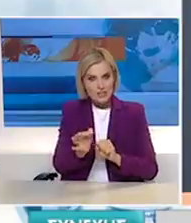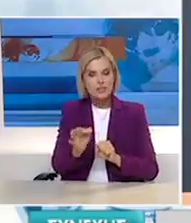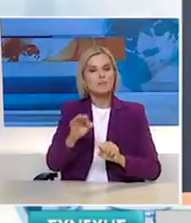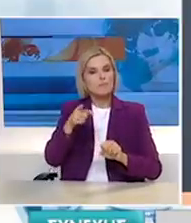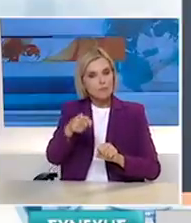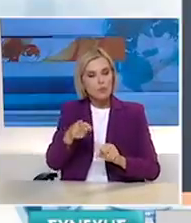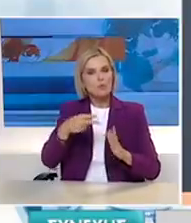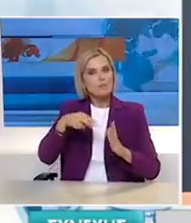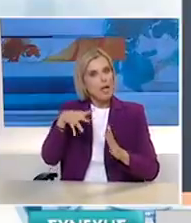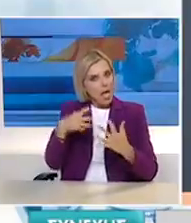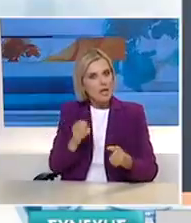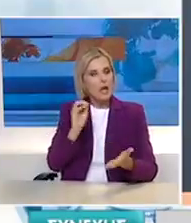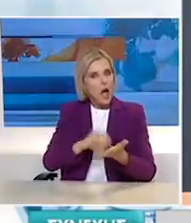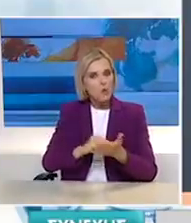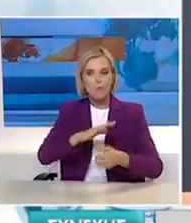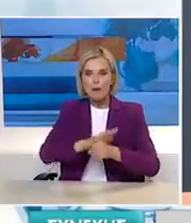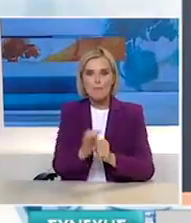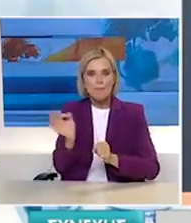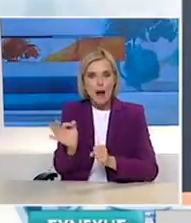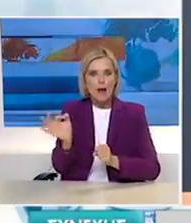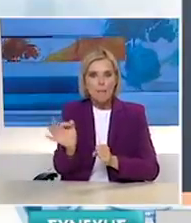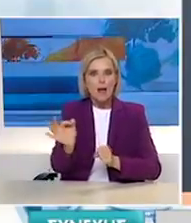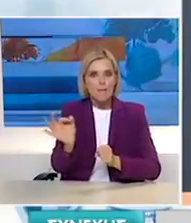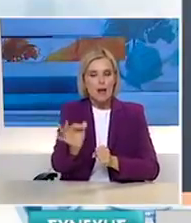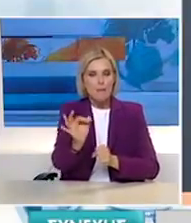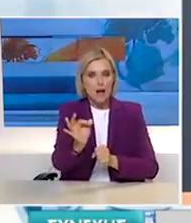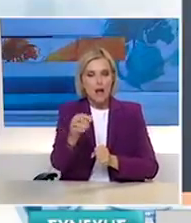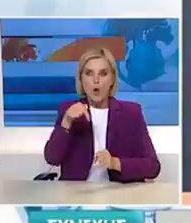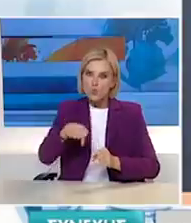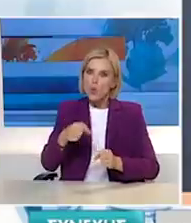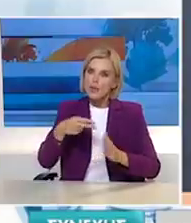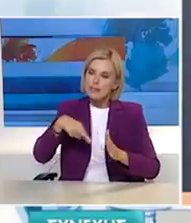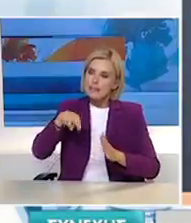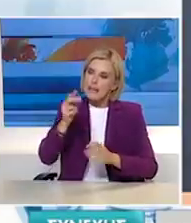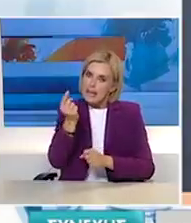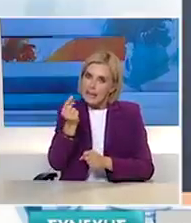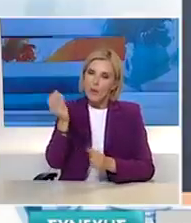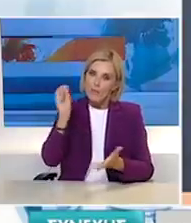βραδύτερους ημερήσιους ρυθμούς αύξησης σε σχέση με το Μάρτιο που είχαμε και τις περισσότερες περιπτώσεις.